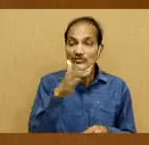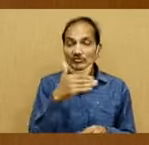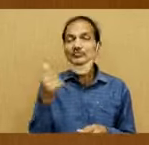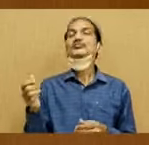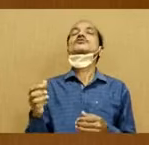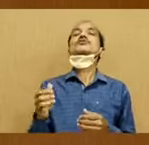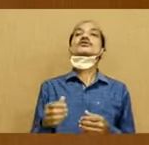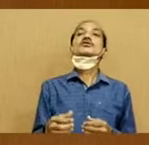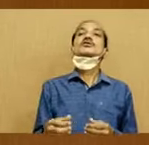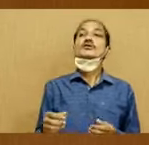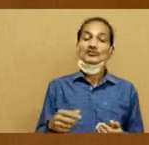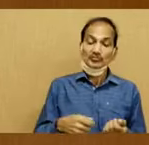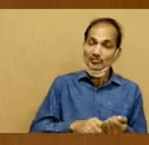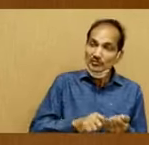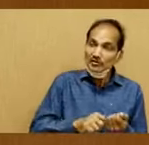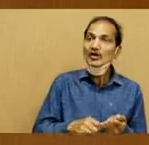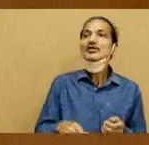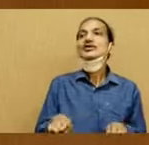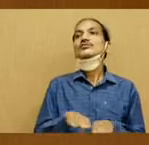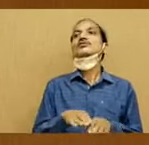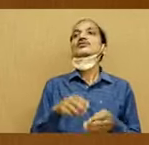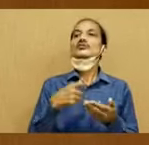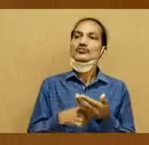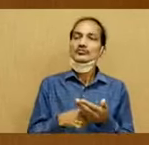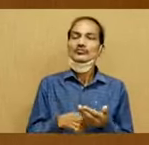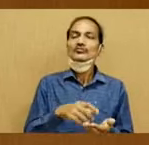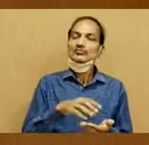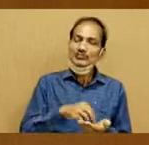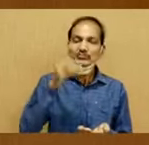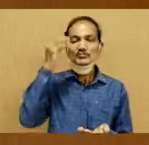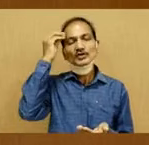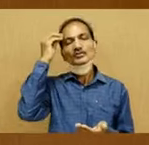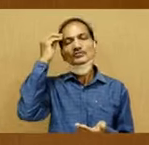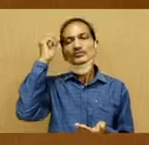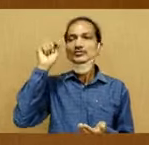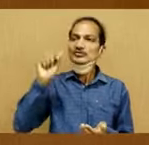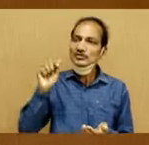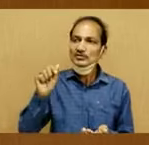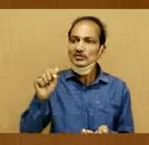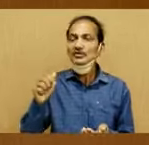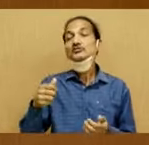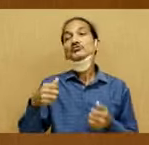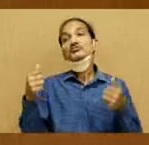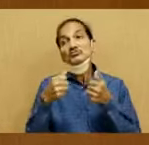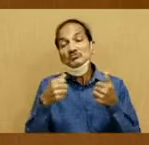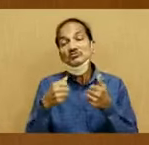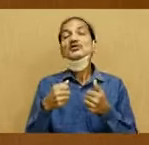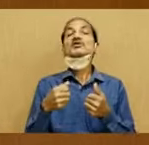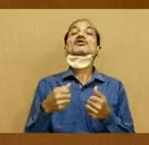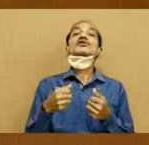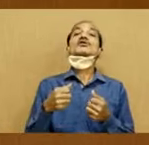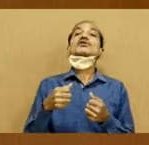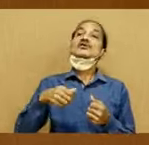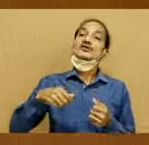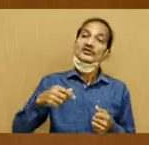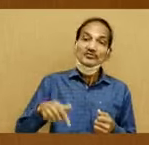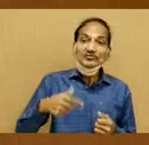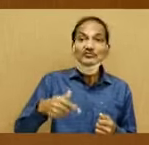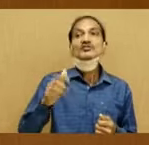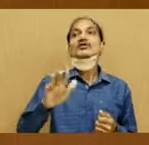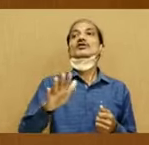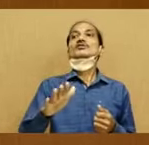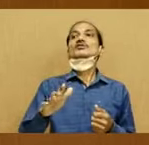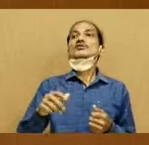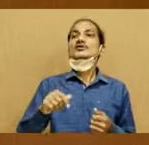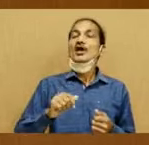ଆମେ ସତର୍କ ରହିଛୁ ସେଇଟା ଆମେ ବଜାୟ ରଖିବା। ଯୁଦ୍ଧ ଚାଲିଛି, ଜିତିବା ଆମେ, ଆହୁରି କିଛି